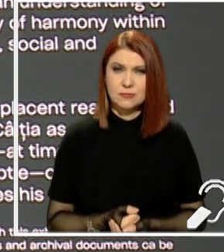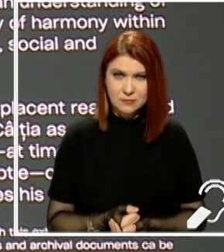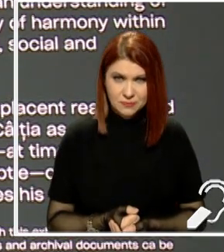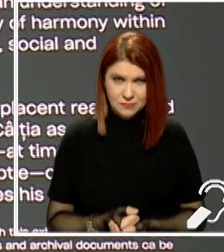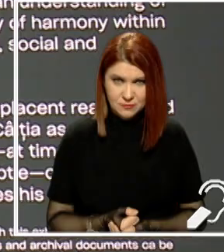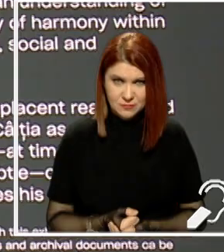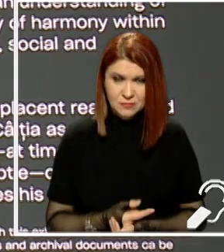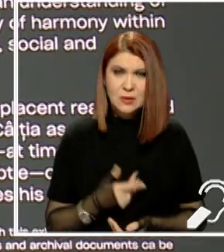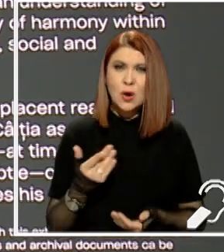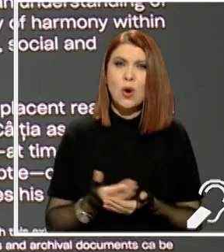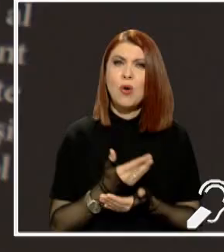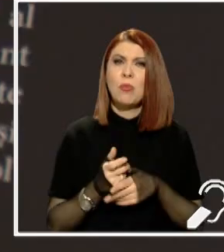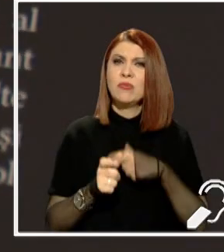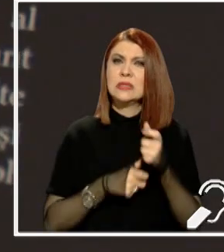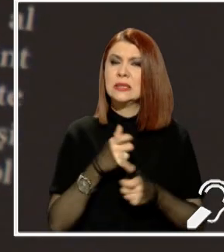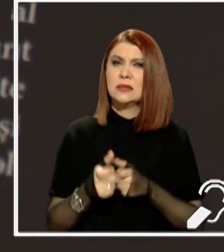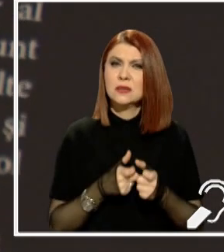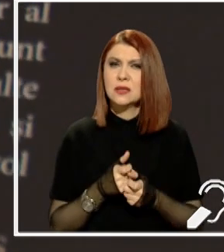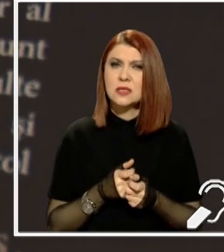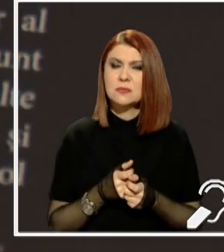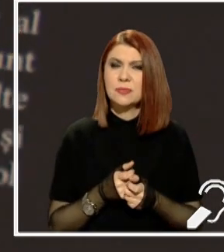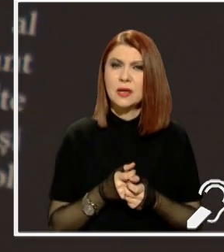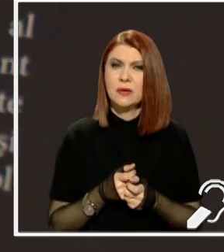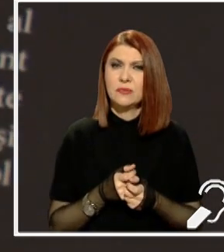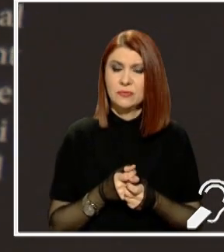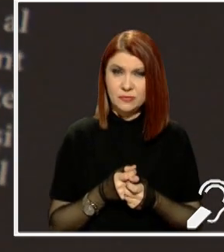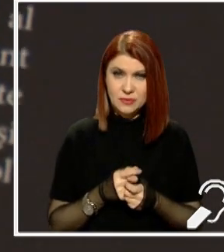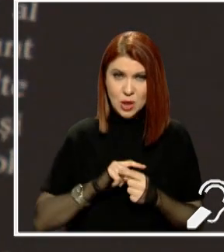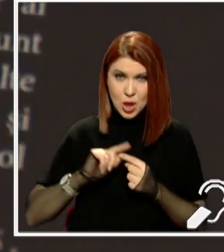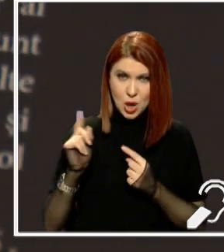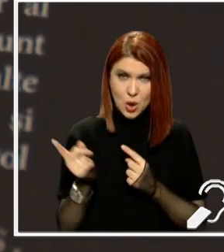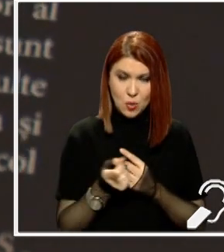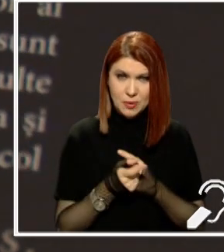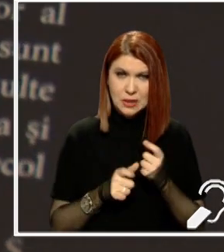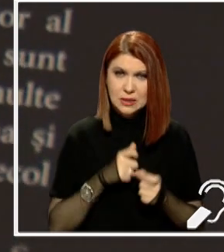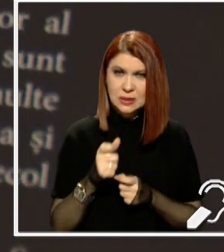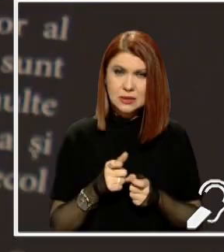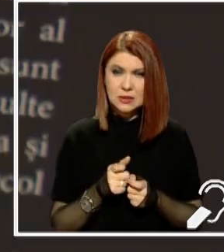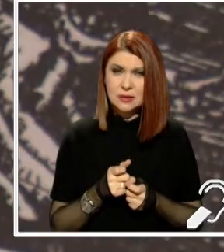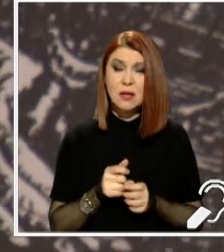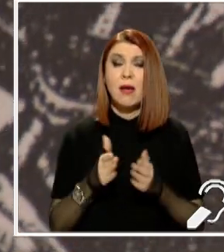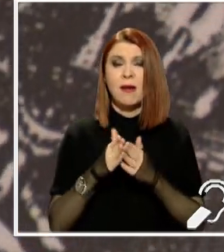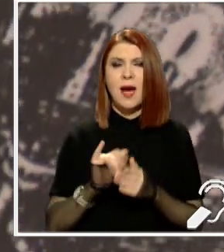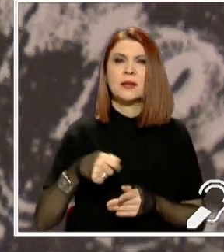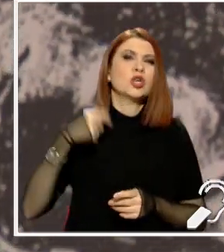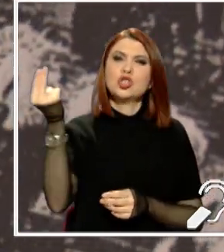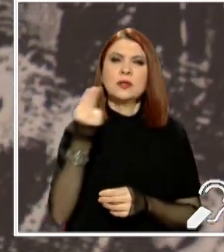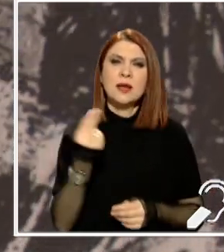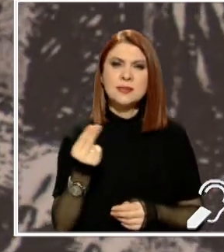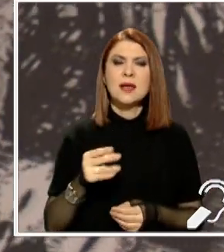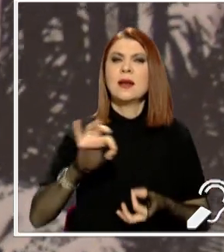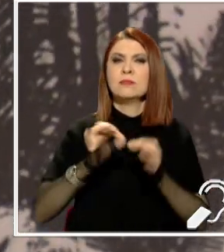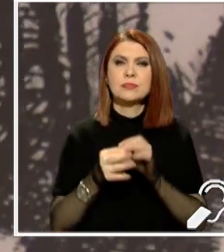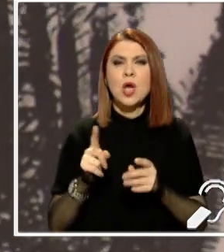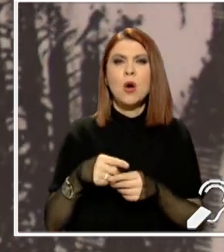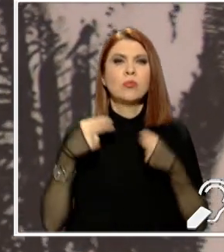o poveste despre lumea iudaică, despre un cine, despre lucruri. Cartea și ilustrația ei